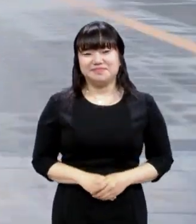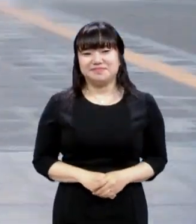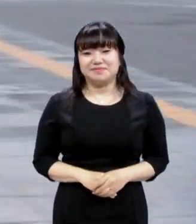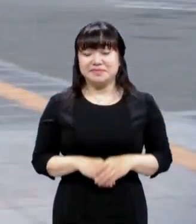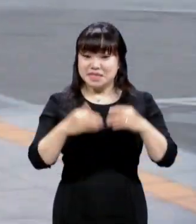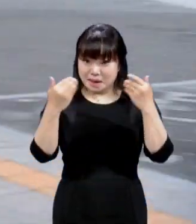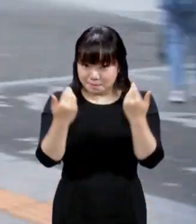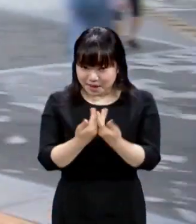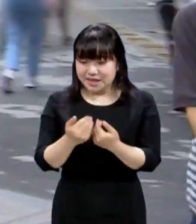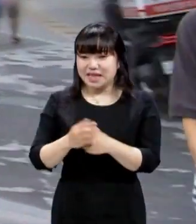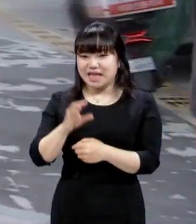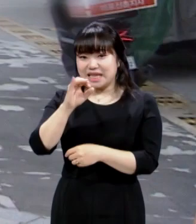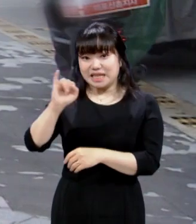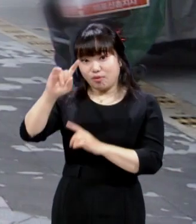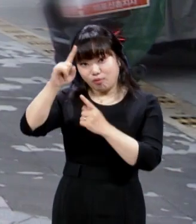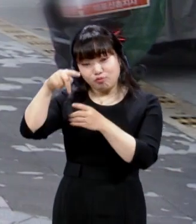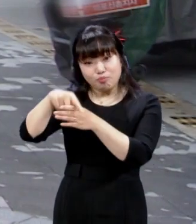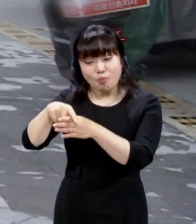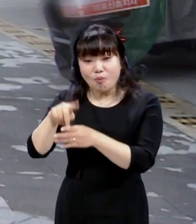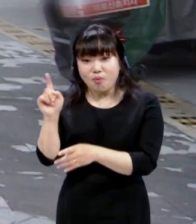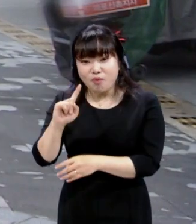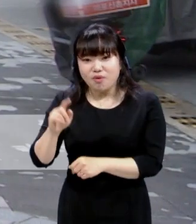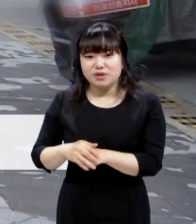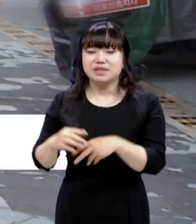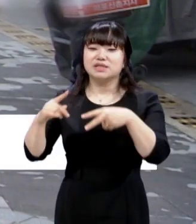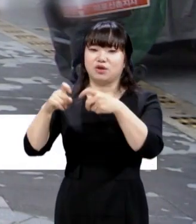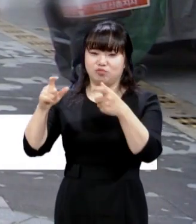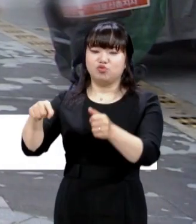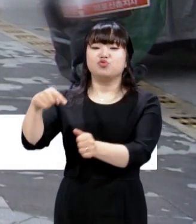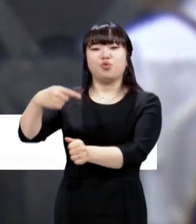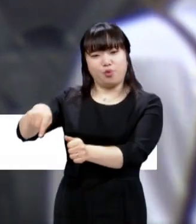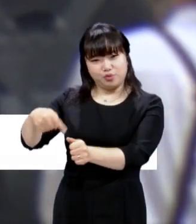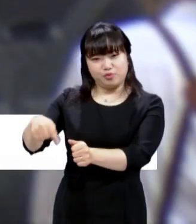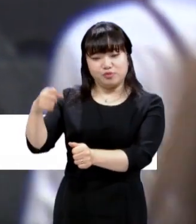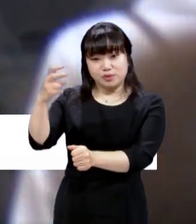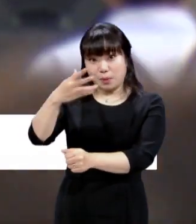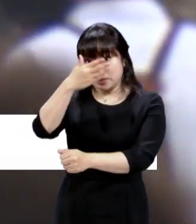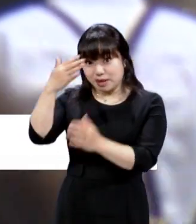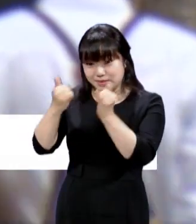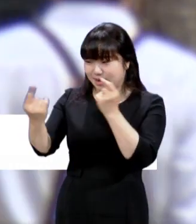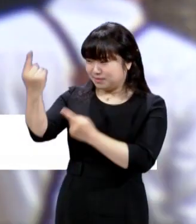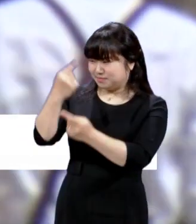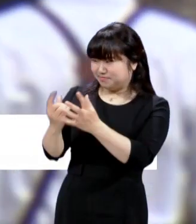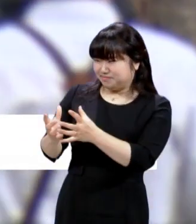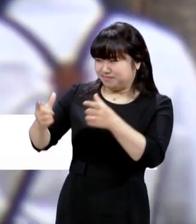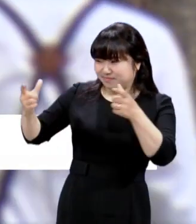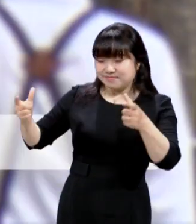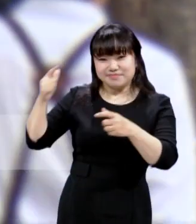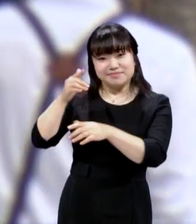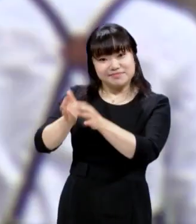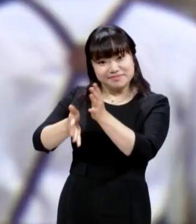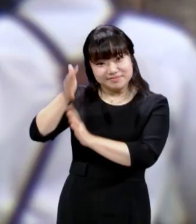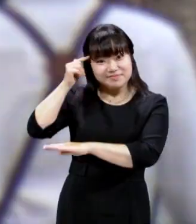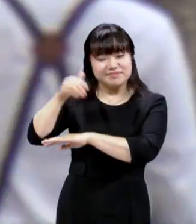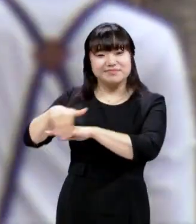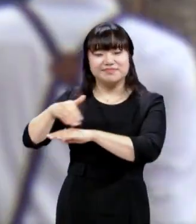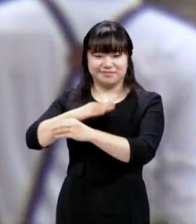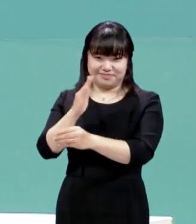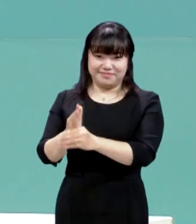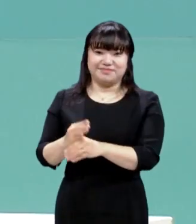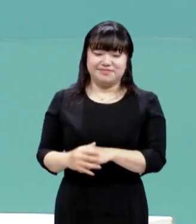반면 국민의 이미 성은 후보는 서대문구 를 교육도시 와 젊음의 도시 등 으로 만들겠다는 구성입니다